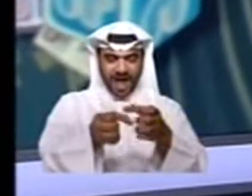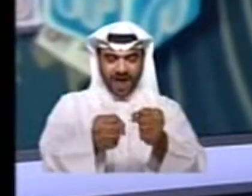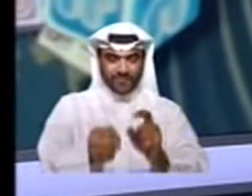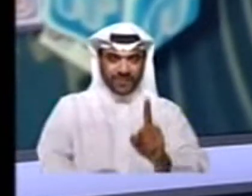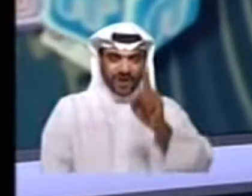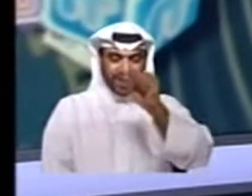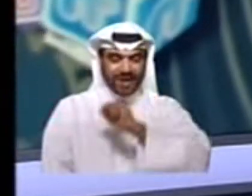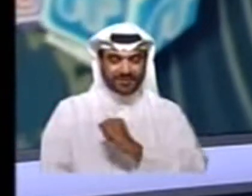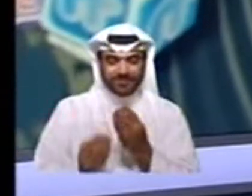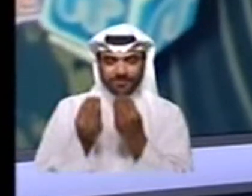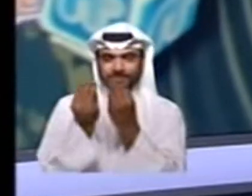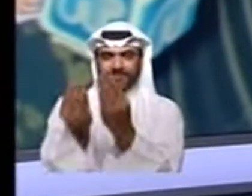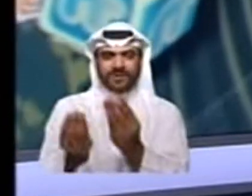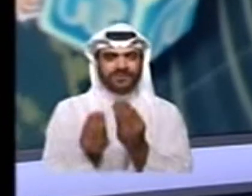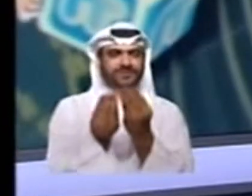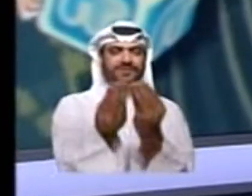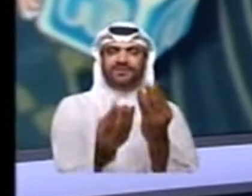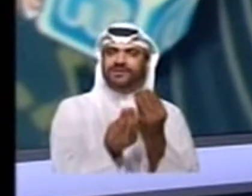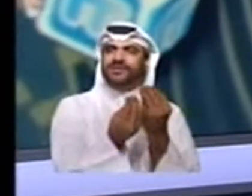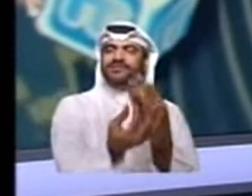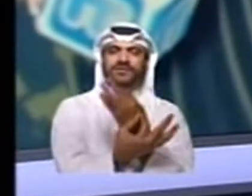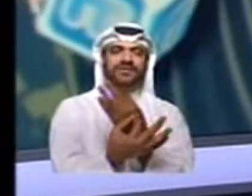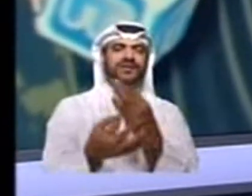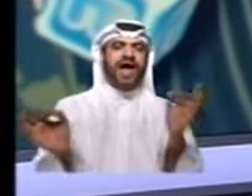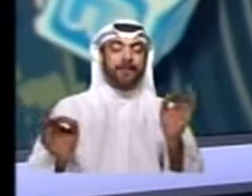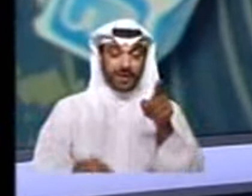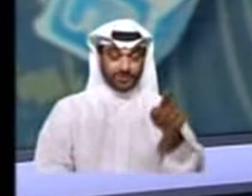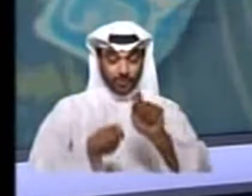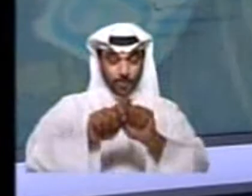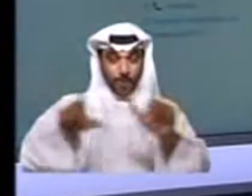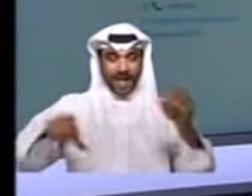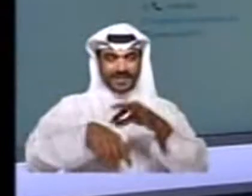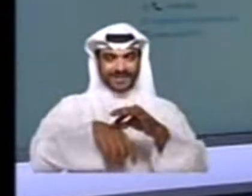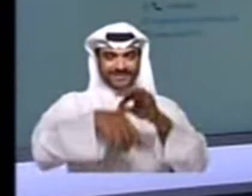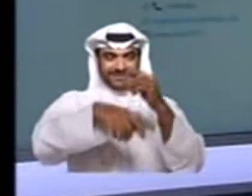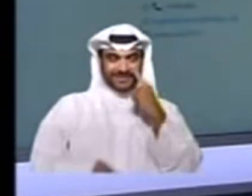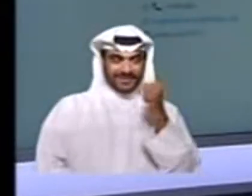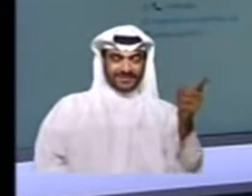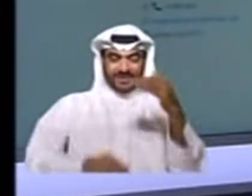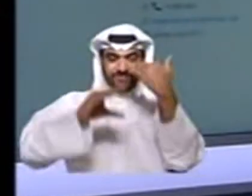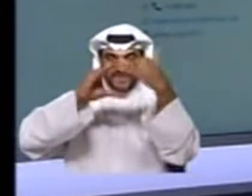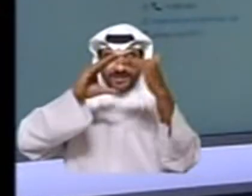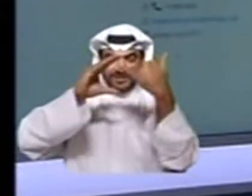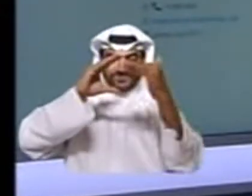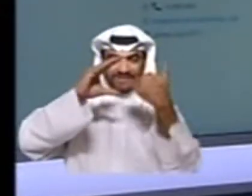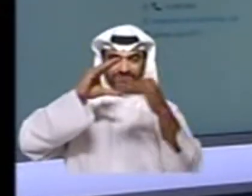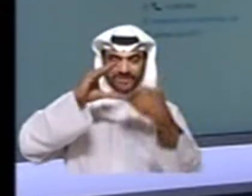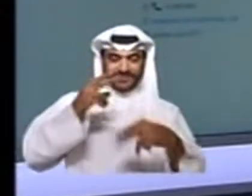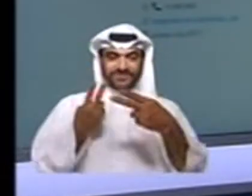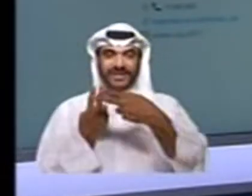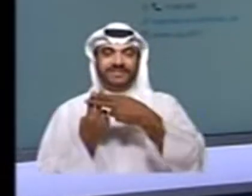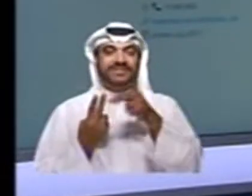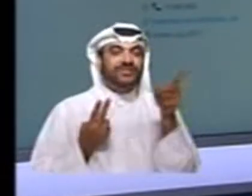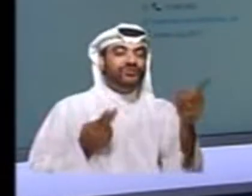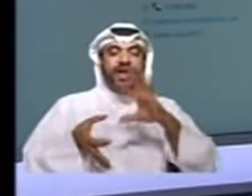الشيخ صباح الأحمد الجابر الصباح حفظه الله ورعاه. ومن الإنجازات الإنسانية ما تداوله المغردون لفيديو جميل عن جمعية الإغاثة